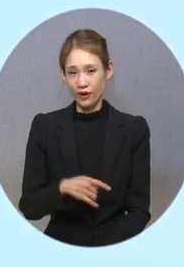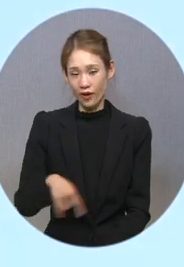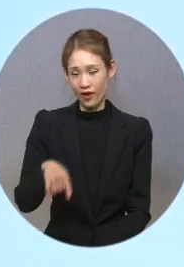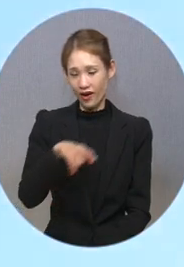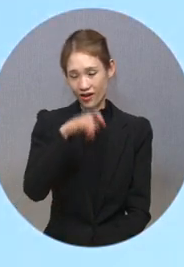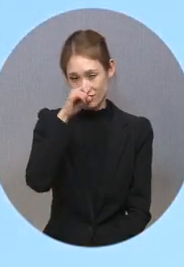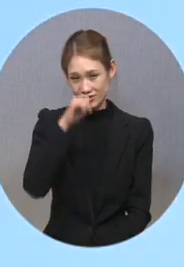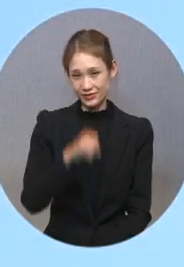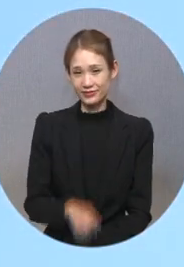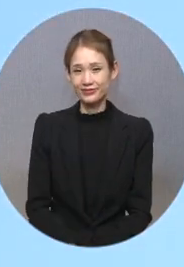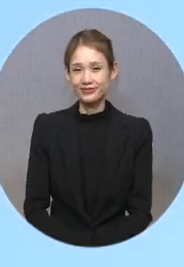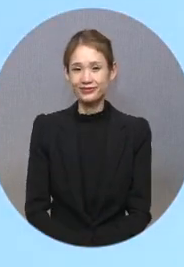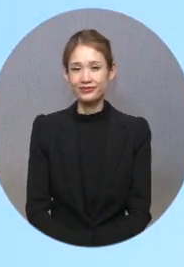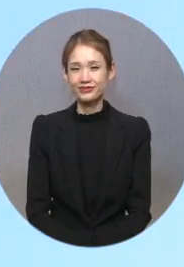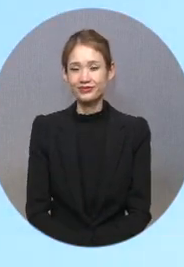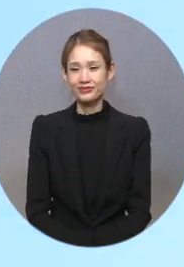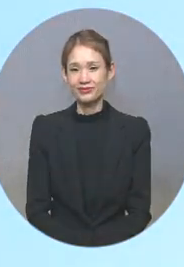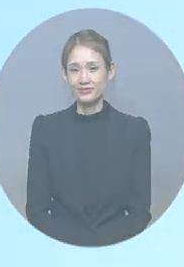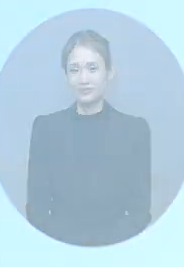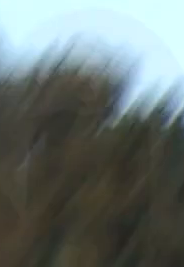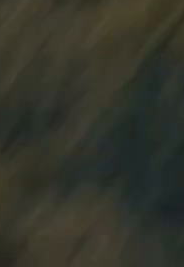굿샷. 너 왼쪽인가?